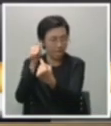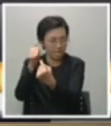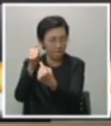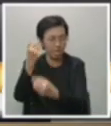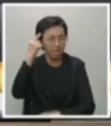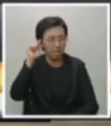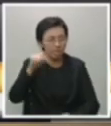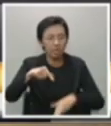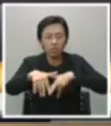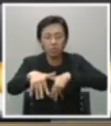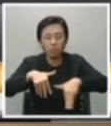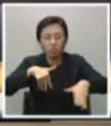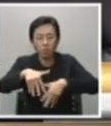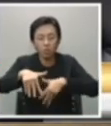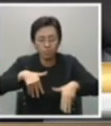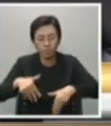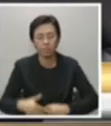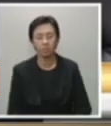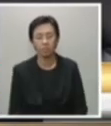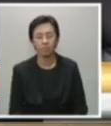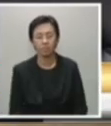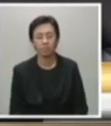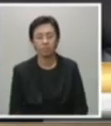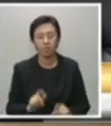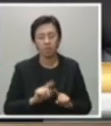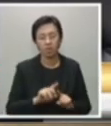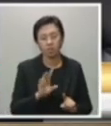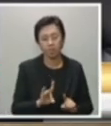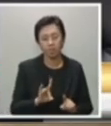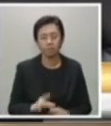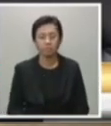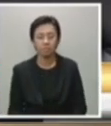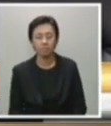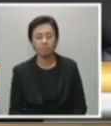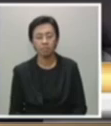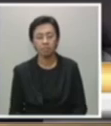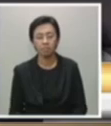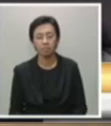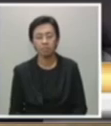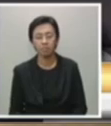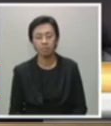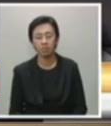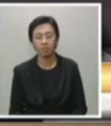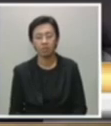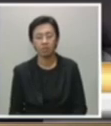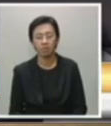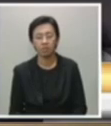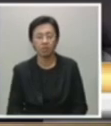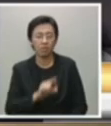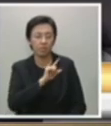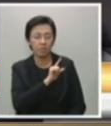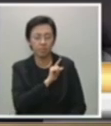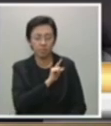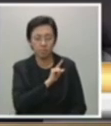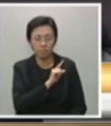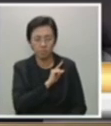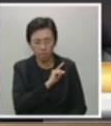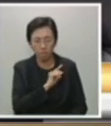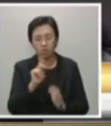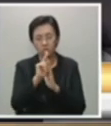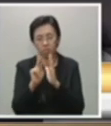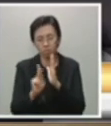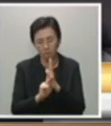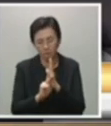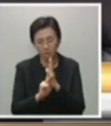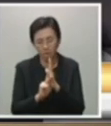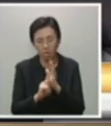วมและในข้อ8ระบุว่ามีระเบียบวินัยเคารพกฎหมายรู้จักผู้น้